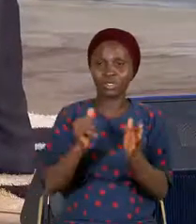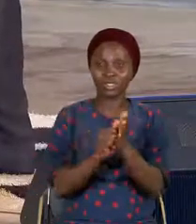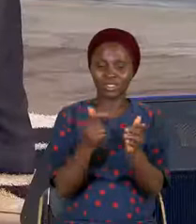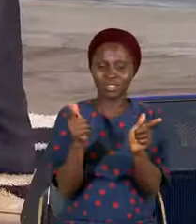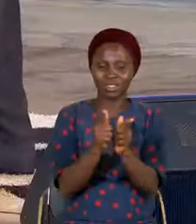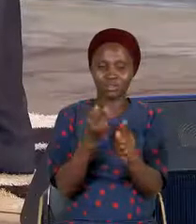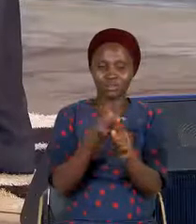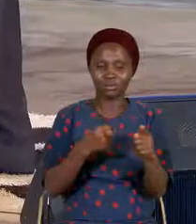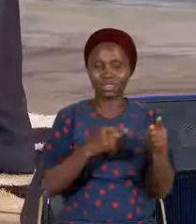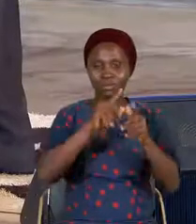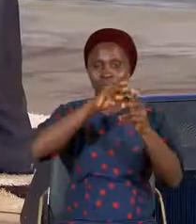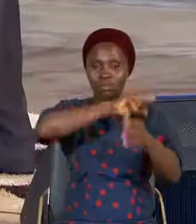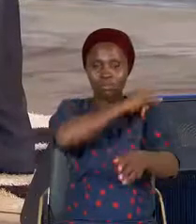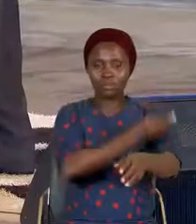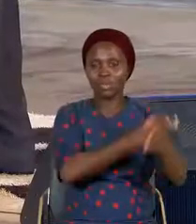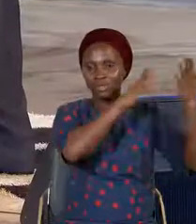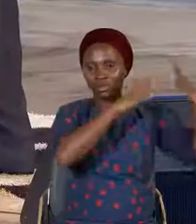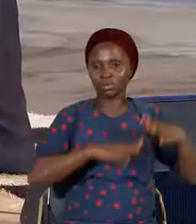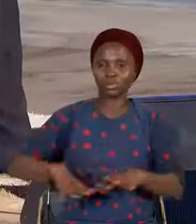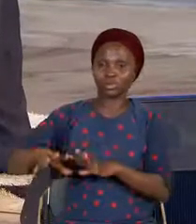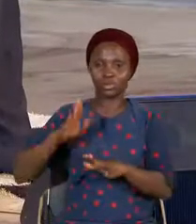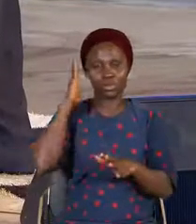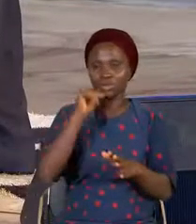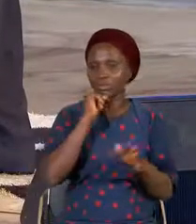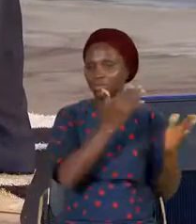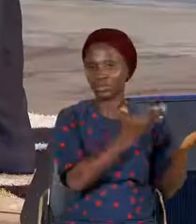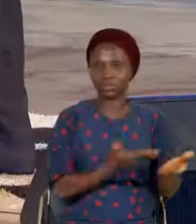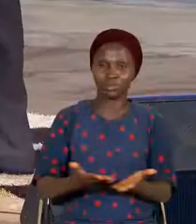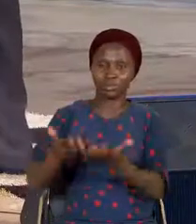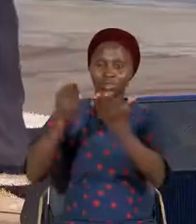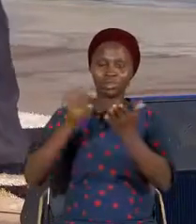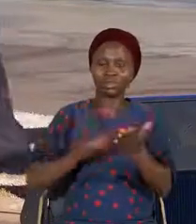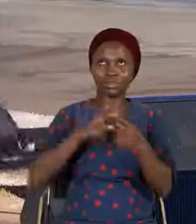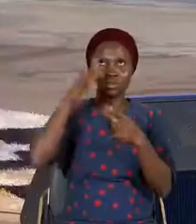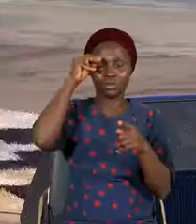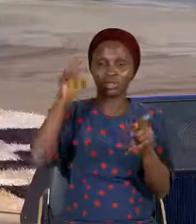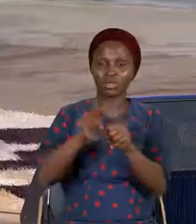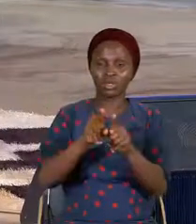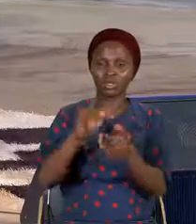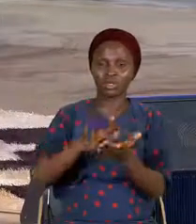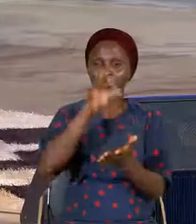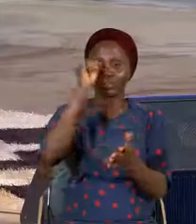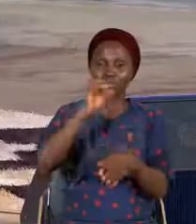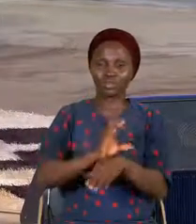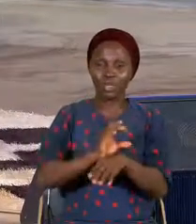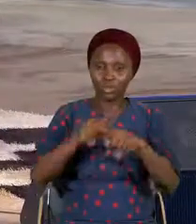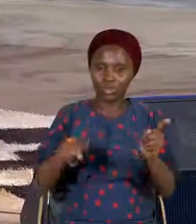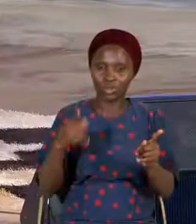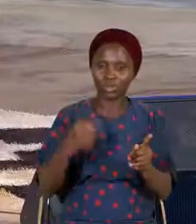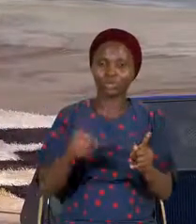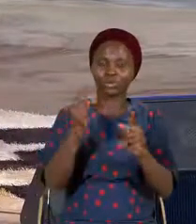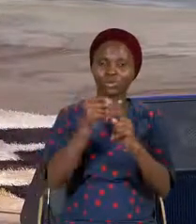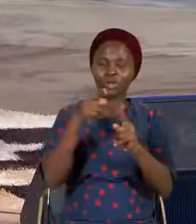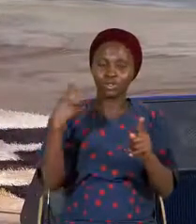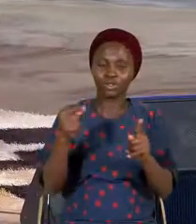Cette seule parole qui vient de l'océan puissant ne va pas nous présenter à lui comme une église glorieuse,